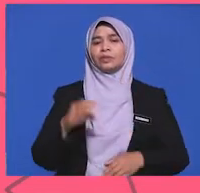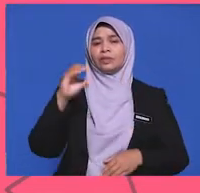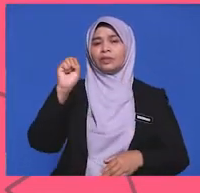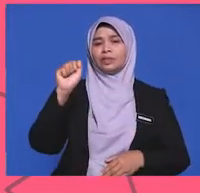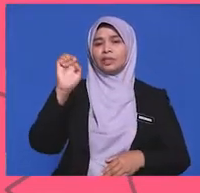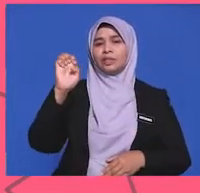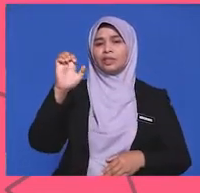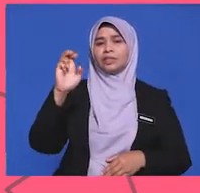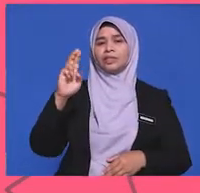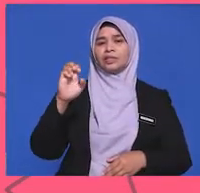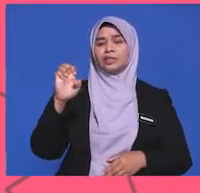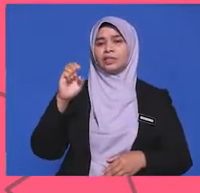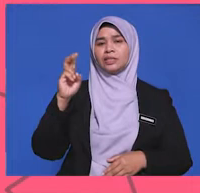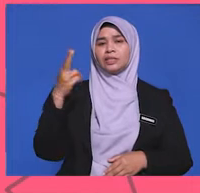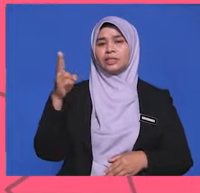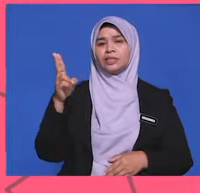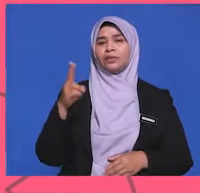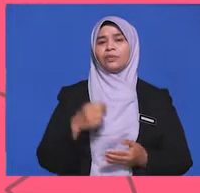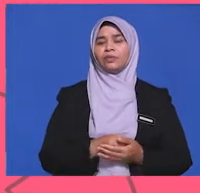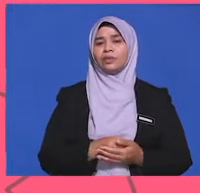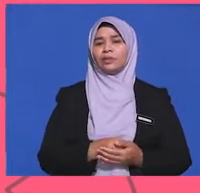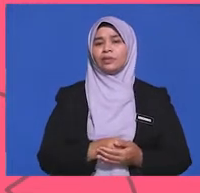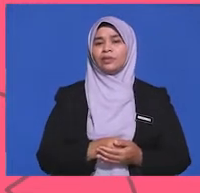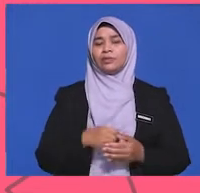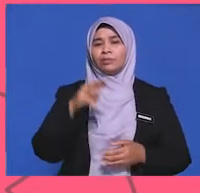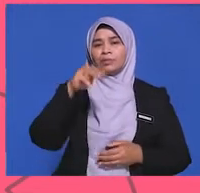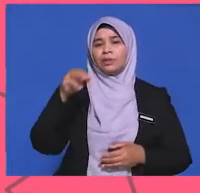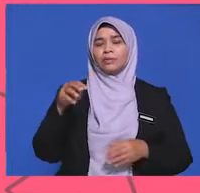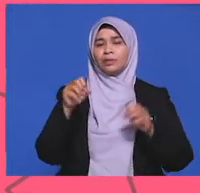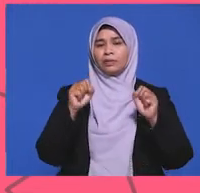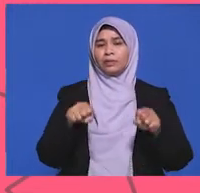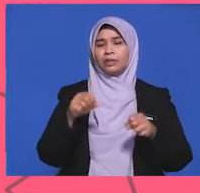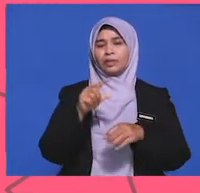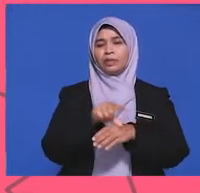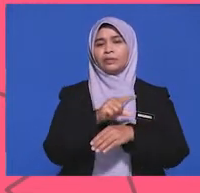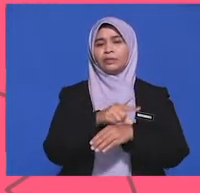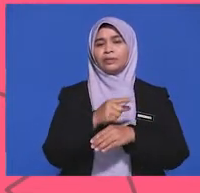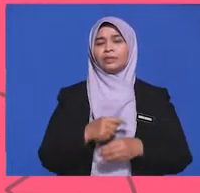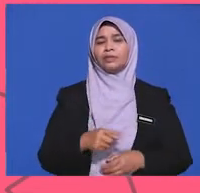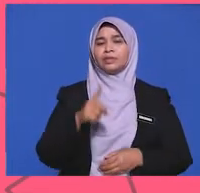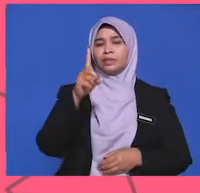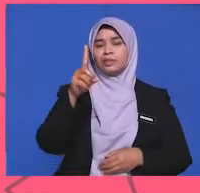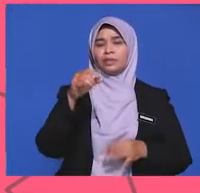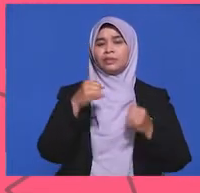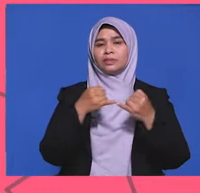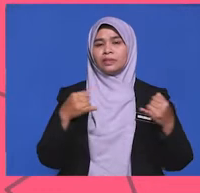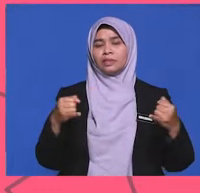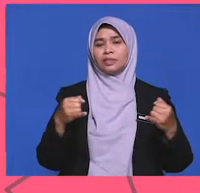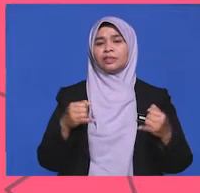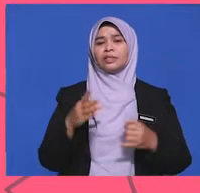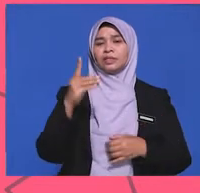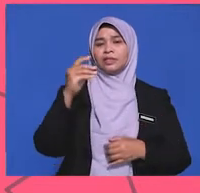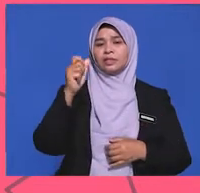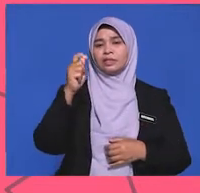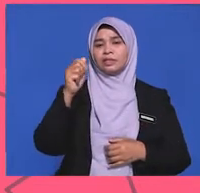case hijau. Bagi switch case, murid-murid hanya boleh menggunakan satu jenis data